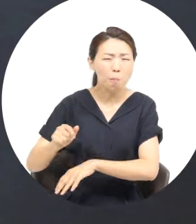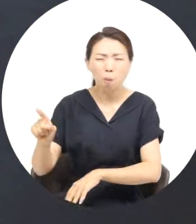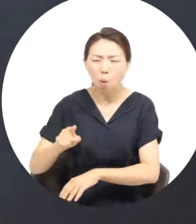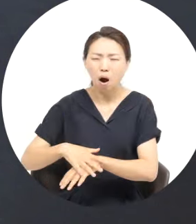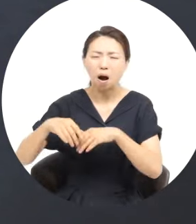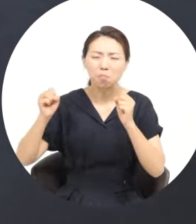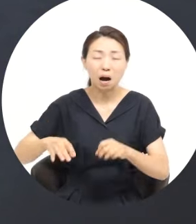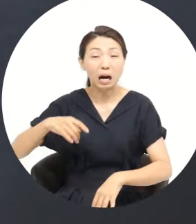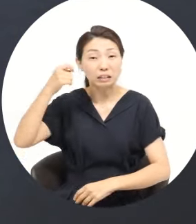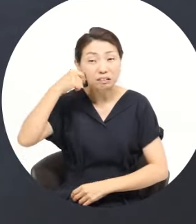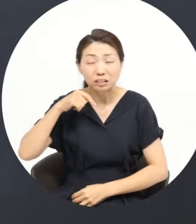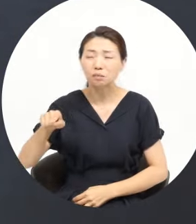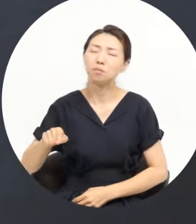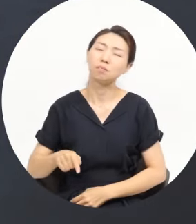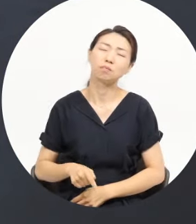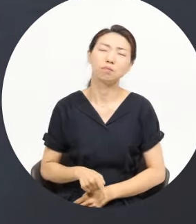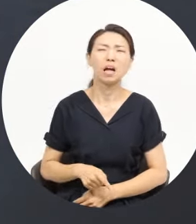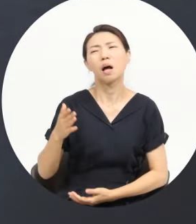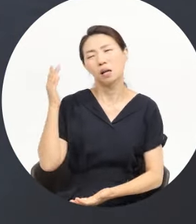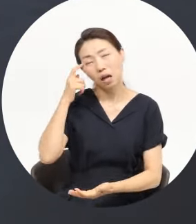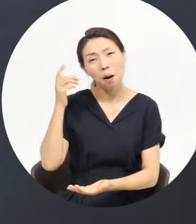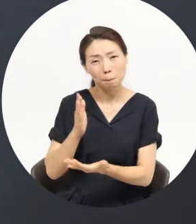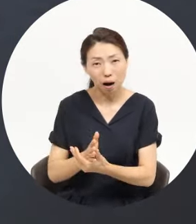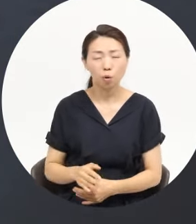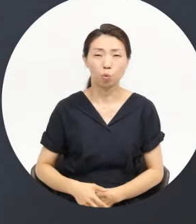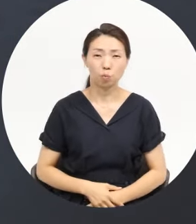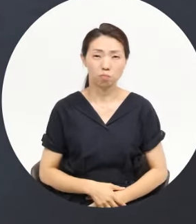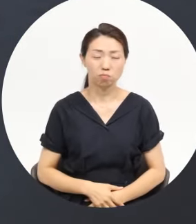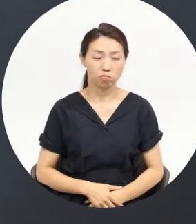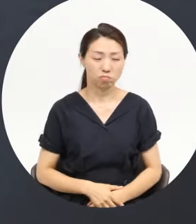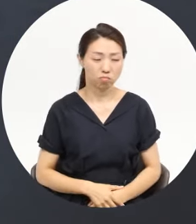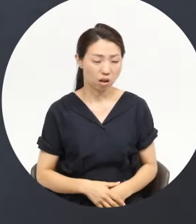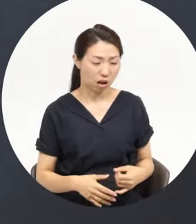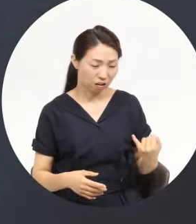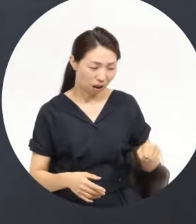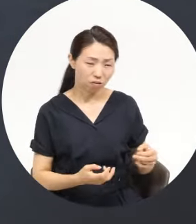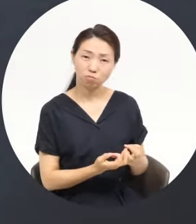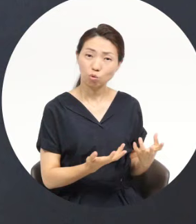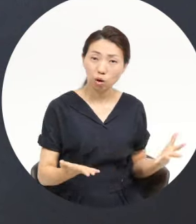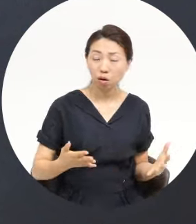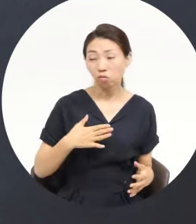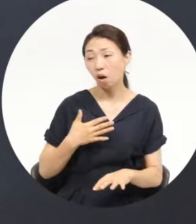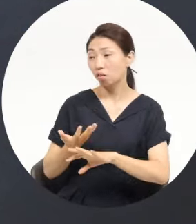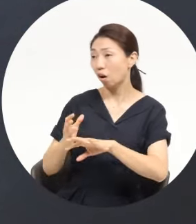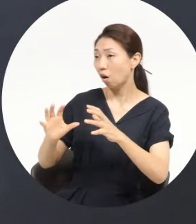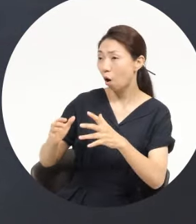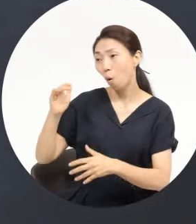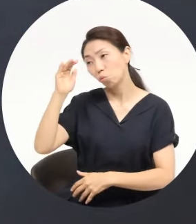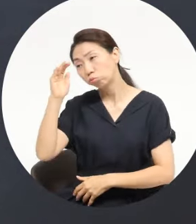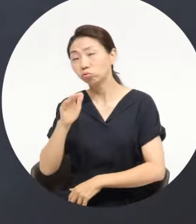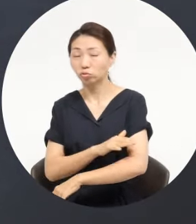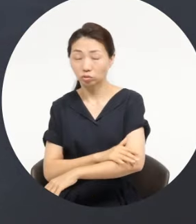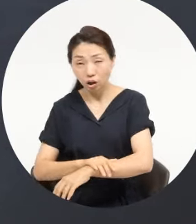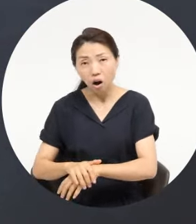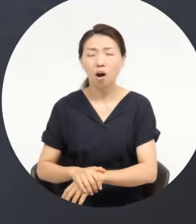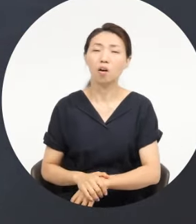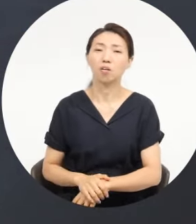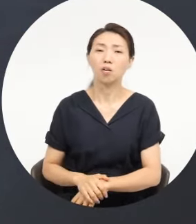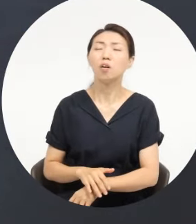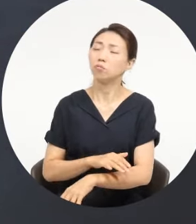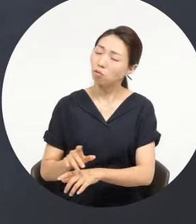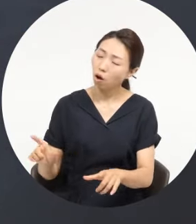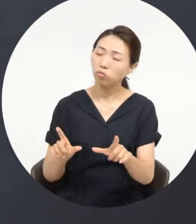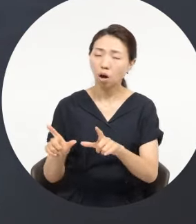말고 그래 뭐 애는 저리 됐다 하더라. 나는 뭐 외국 고객 실컷 잘하고 잘 살았다. 이렇게 자기에